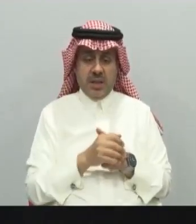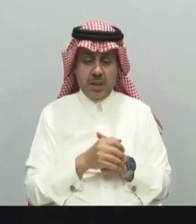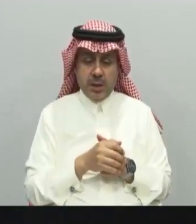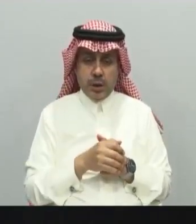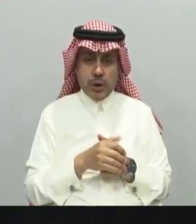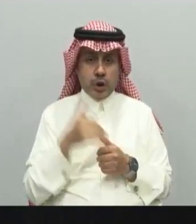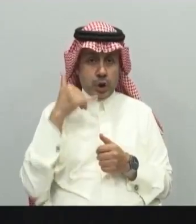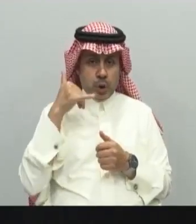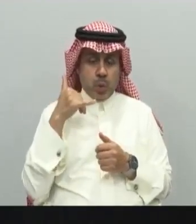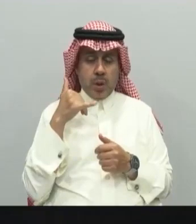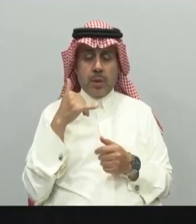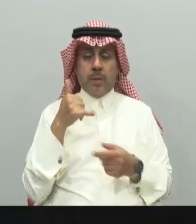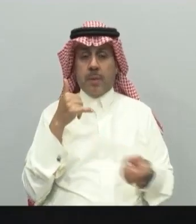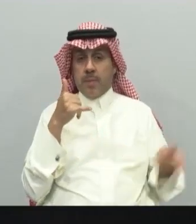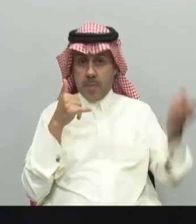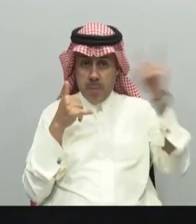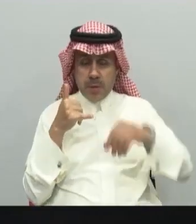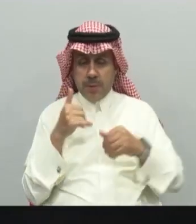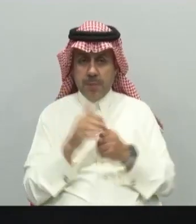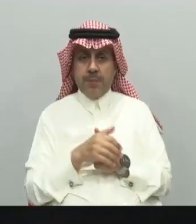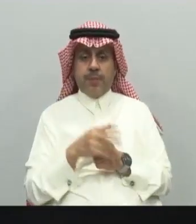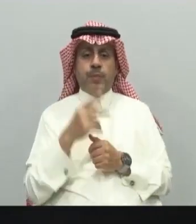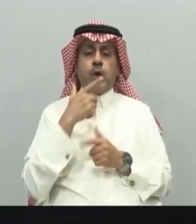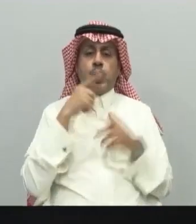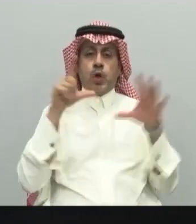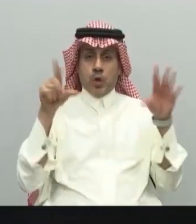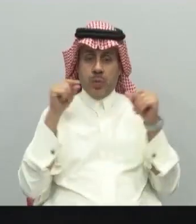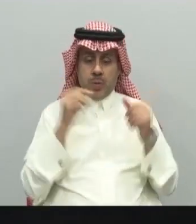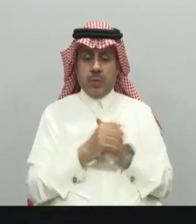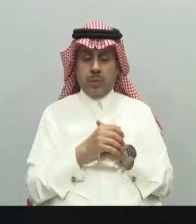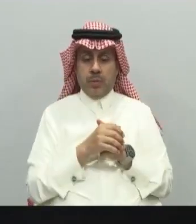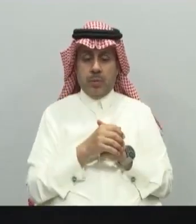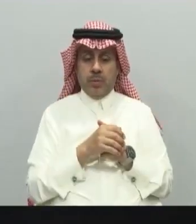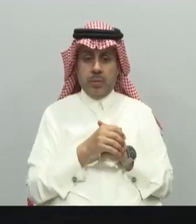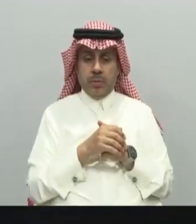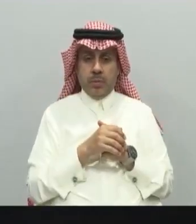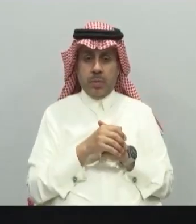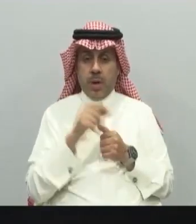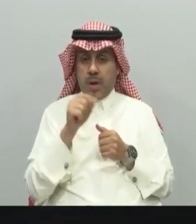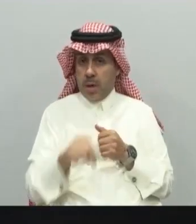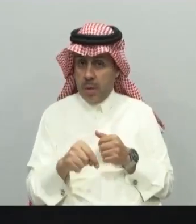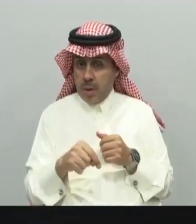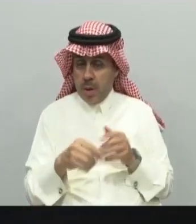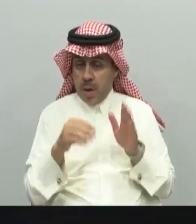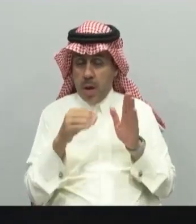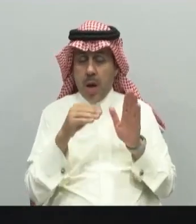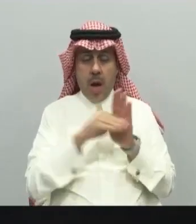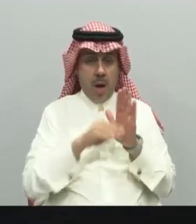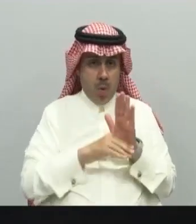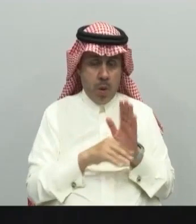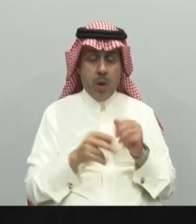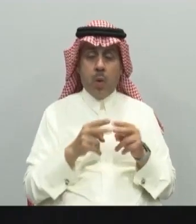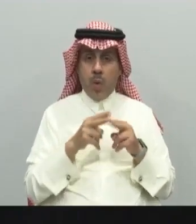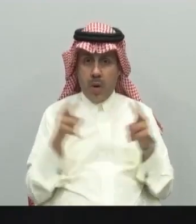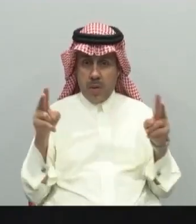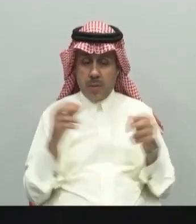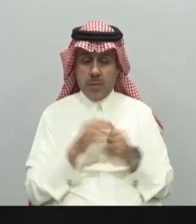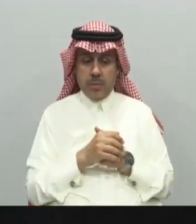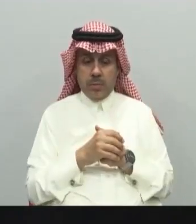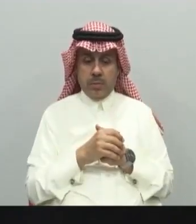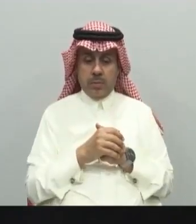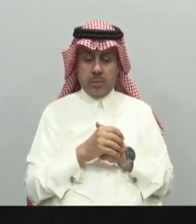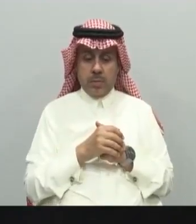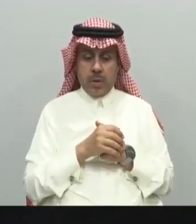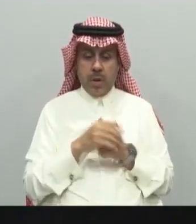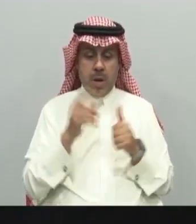يكون تسليم احد العوضين بعد اسبوع مثلا وهكذا اذا هذه الانواع اتضح بحمد الله تعالى دخول